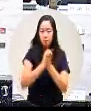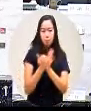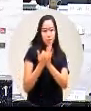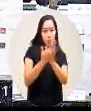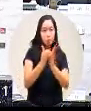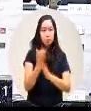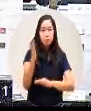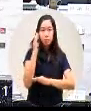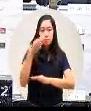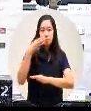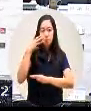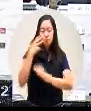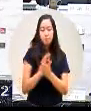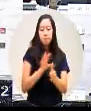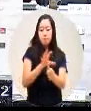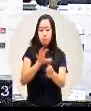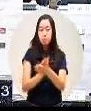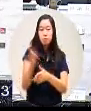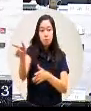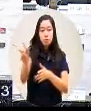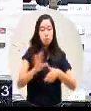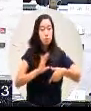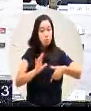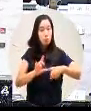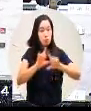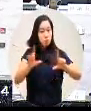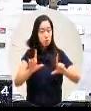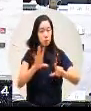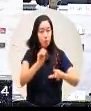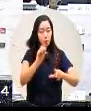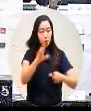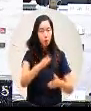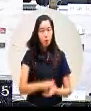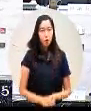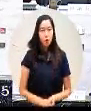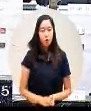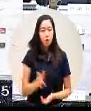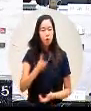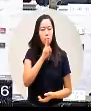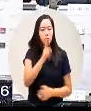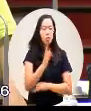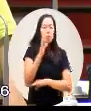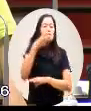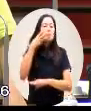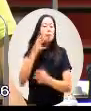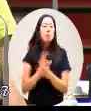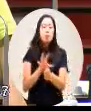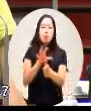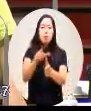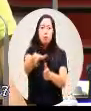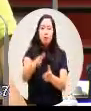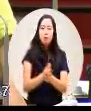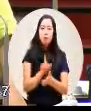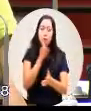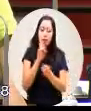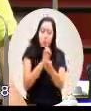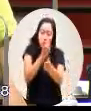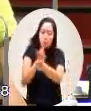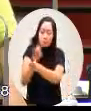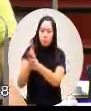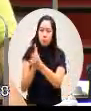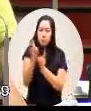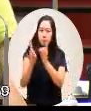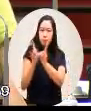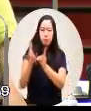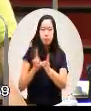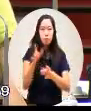害。伊敢有遐伟大啊？啊！ 伊拢咧用政治迫害，用政治的手段咧修理。 伊敢有遐伟大？啥拒